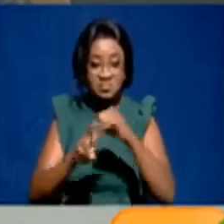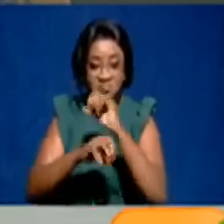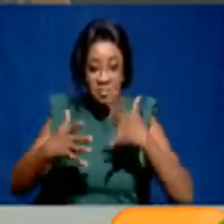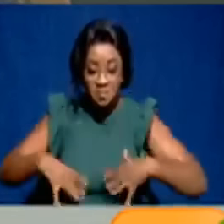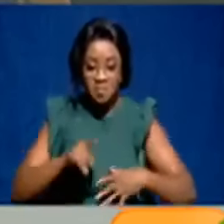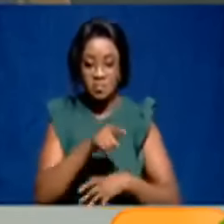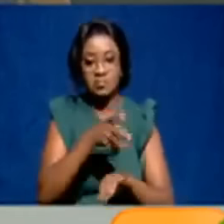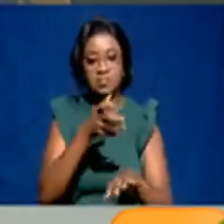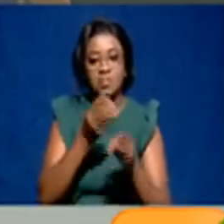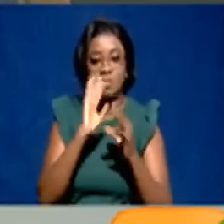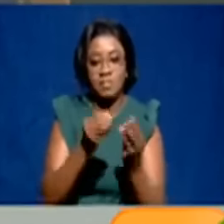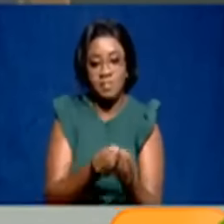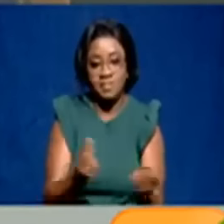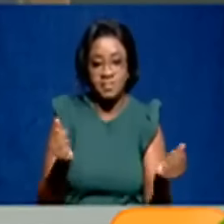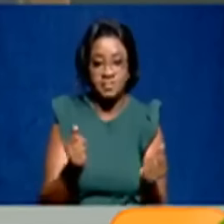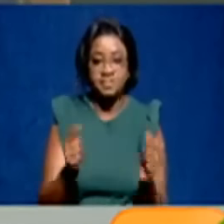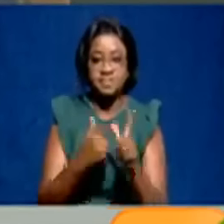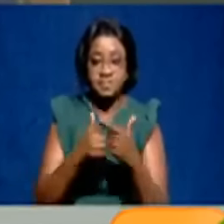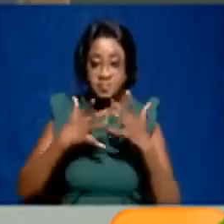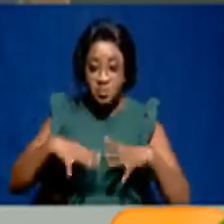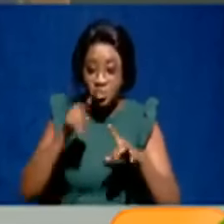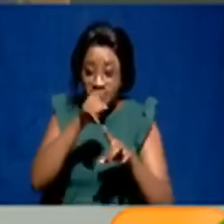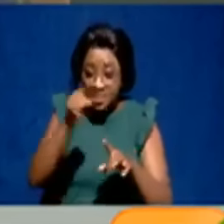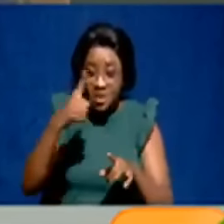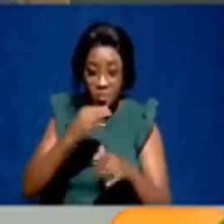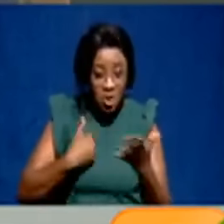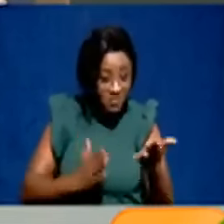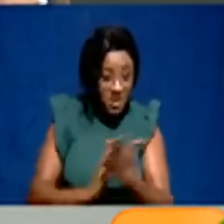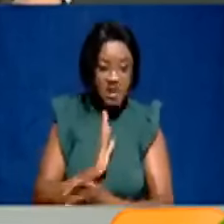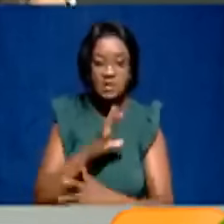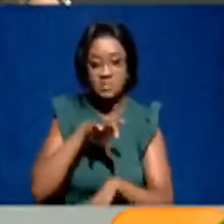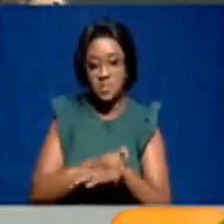kitateguliwa haraka iwezekanavyo, ndio yule ambaye anastahili kuwa na haki aipate haki yake.